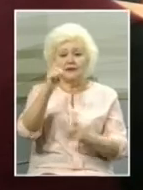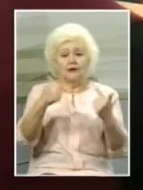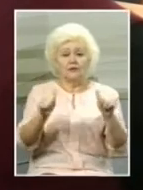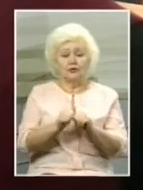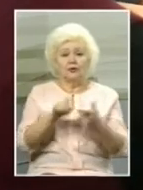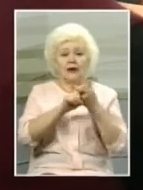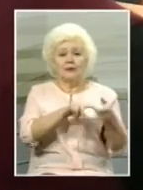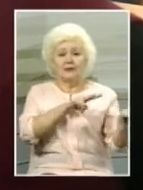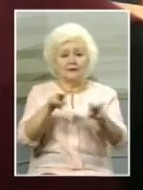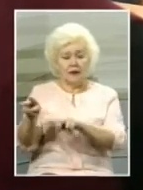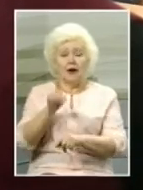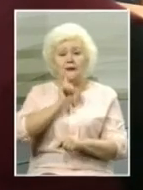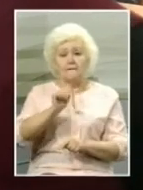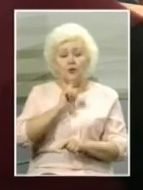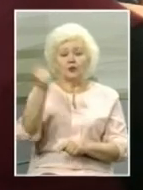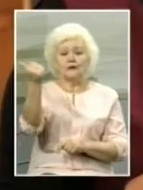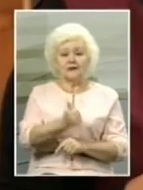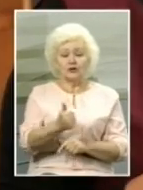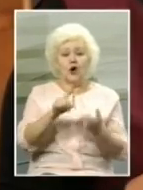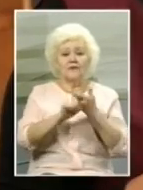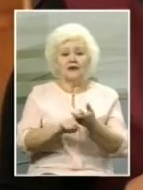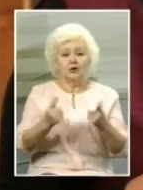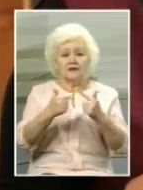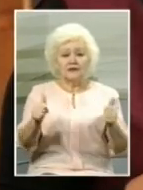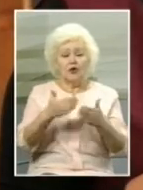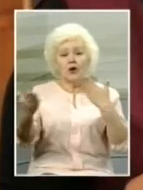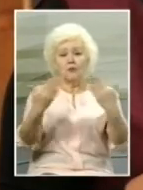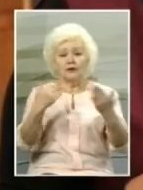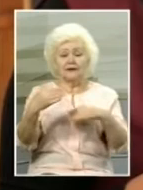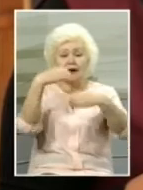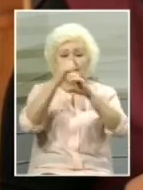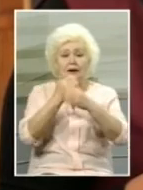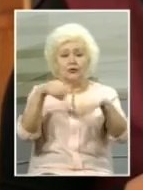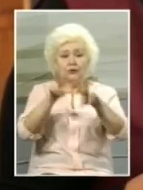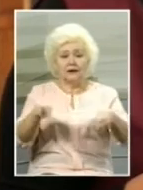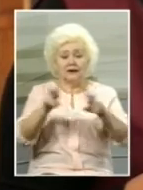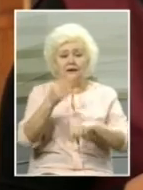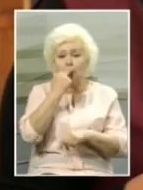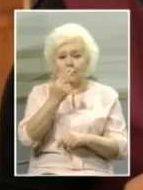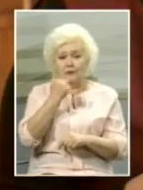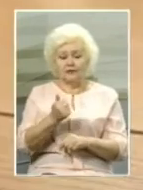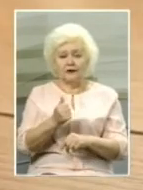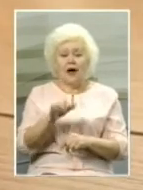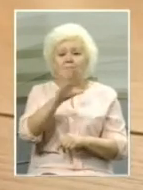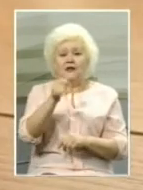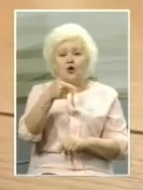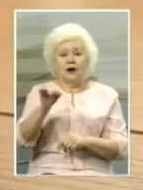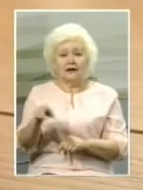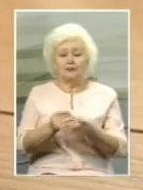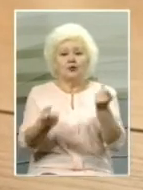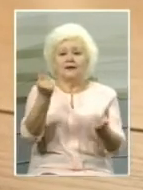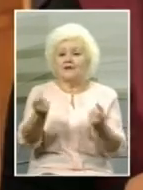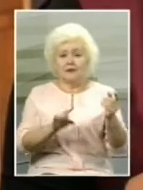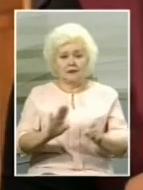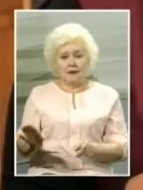відділу епіднагляду. Поки що тижневий вірусологічний моніторинг лабораторних досліджень на віруси вірус грипу не